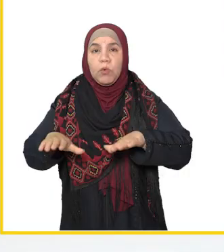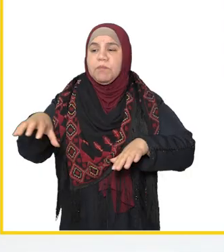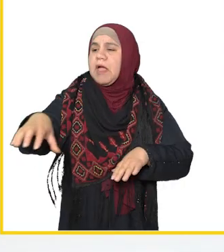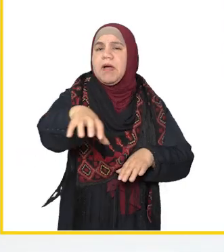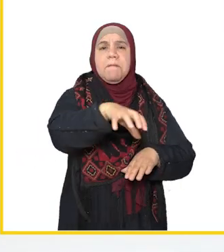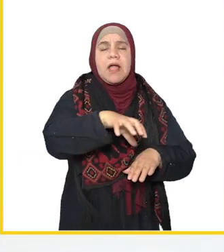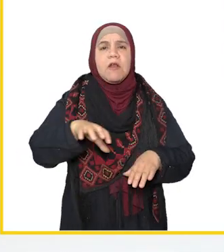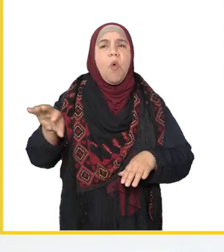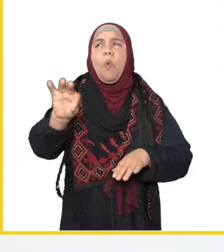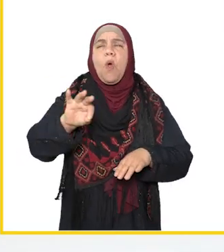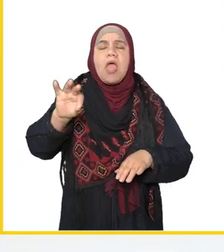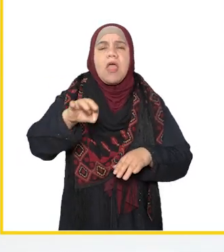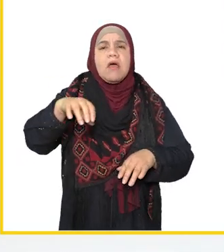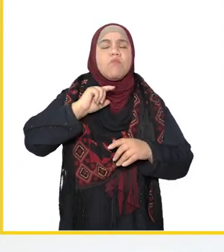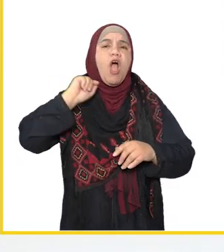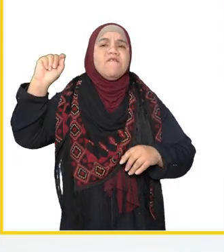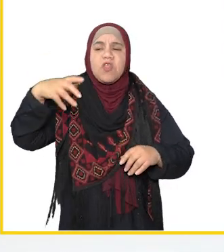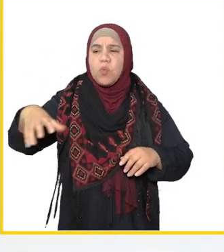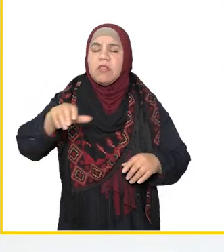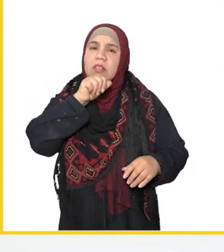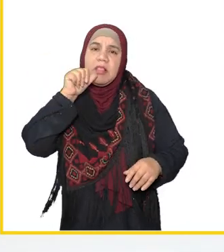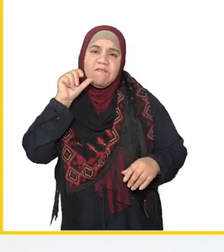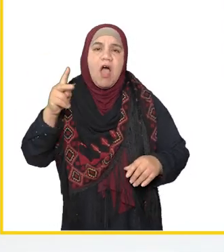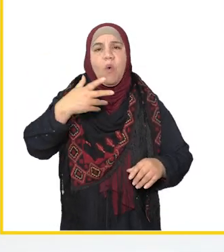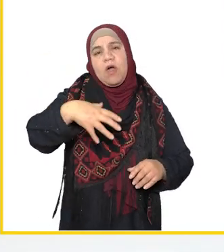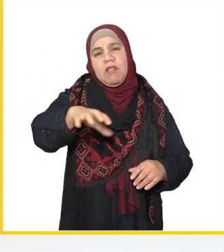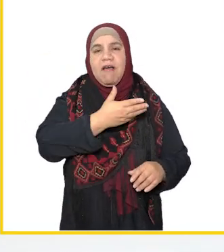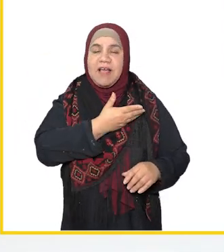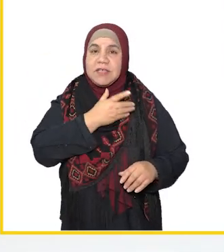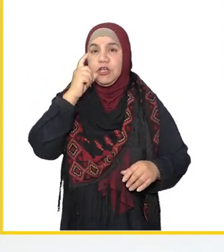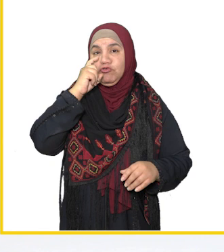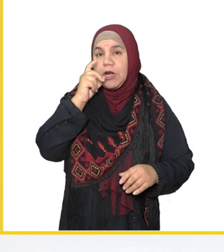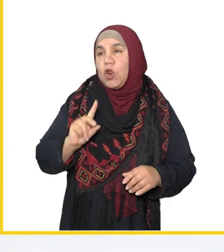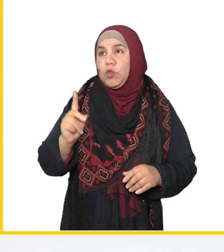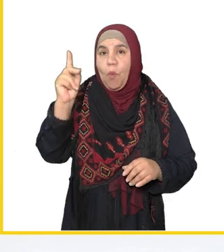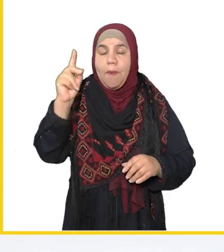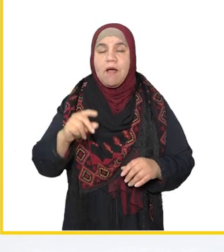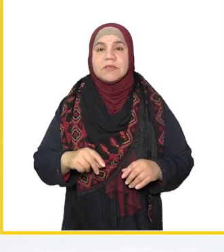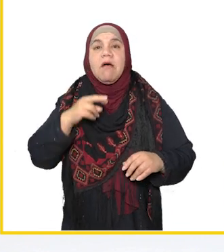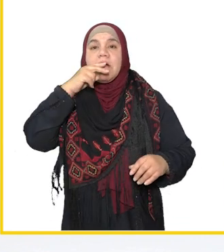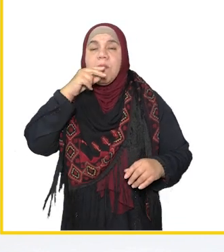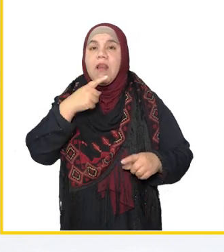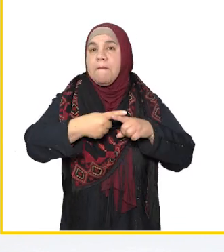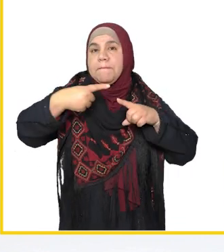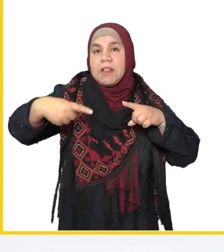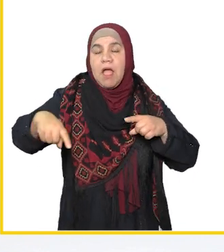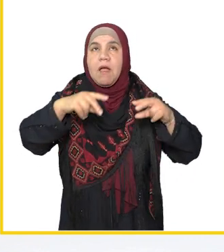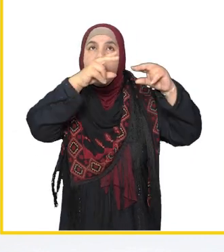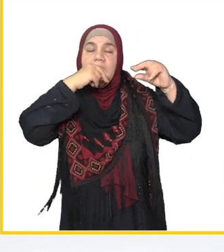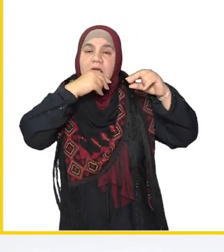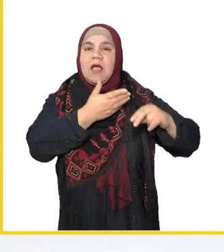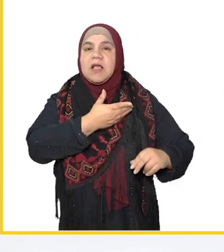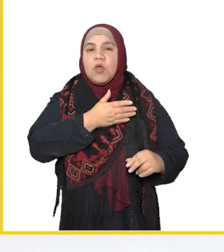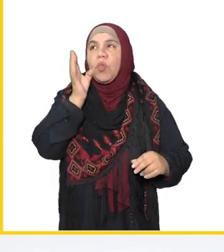احنا موجودين بكل الاماكن، موجودين بكل محافظات الوطن سواء في الضفه الغربيه او قطاع غزه، جنين، طوباس، رام الله، بيت